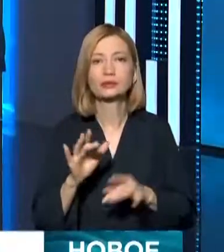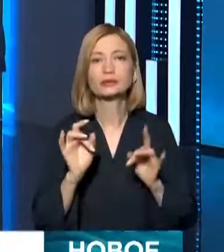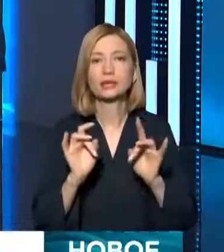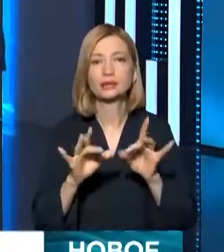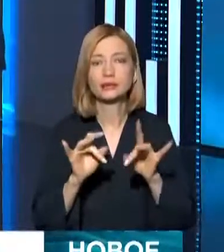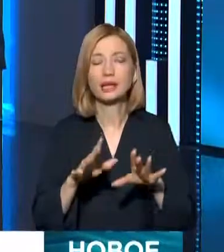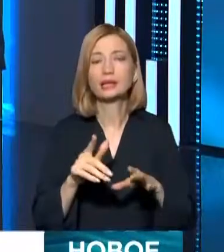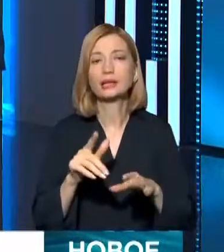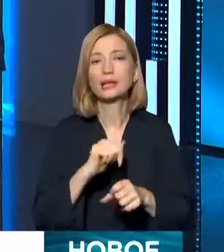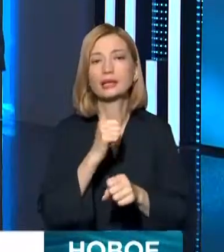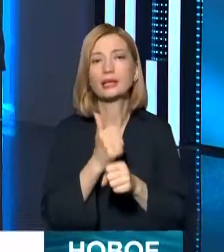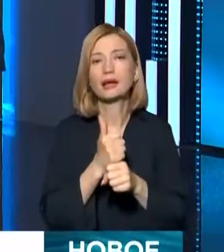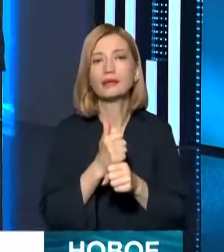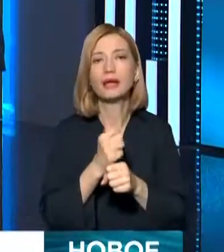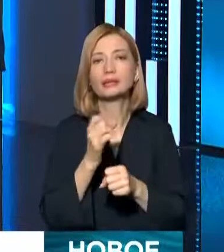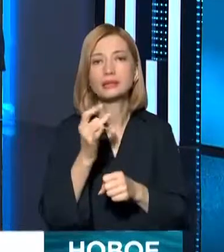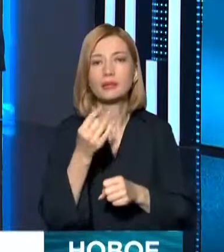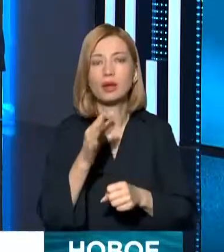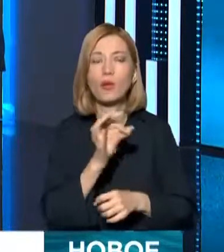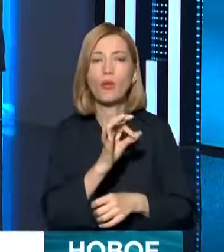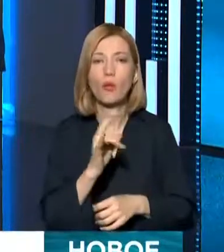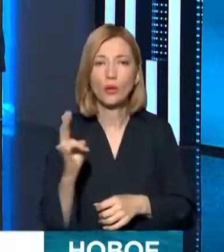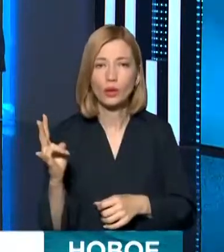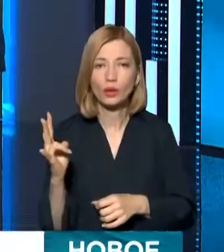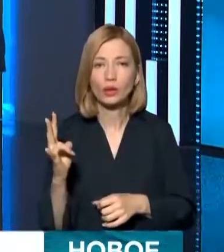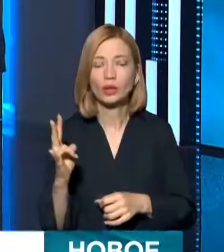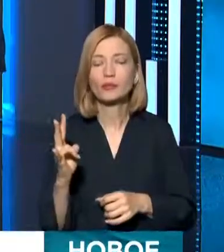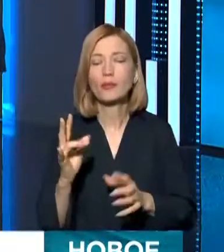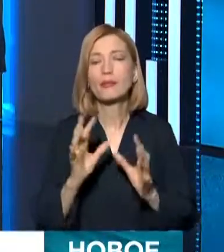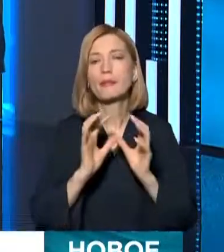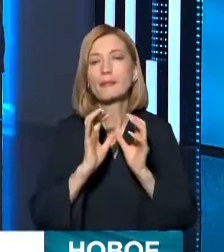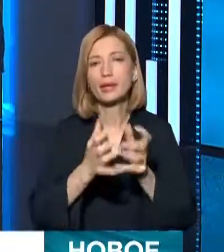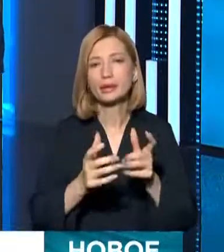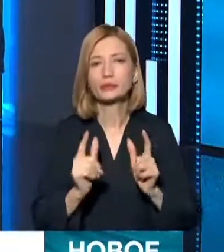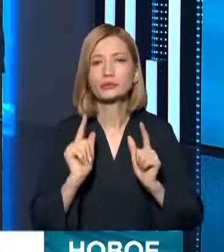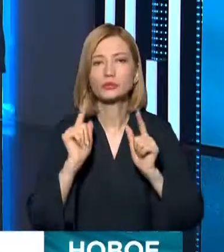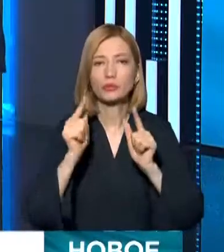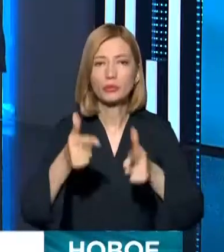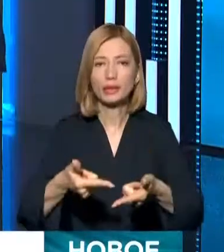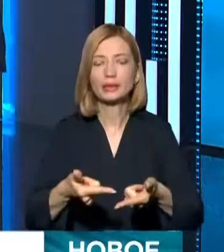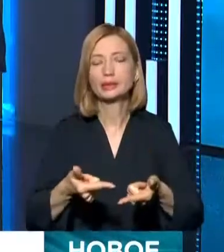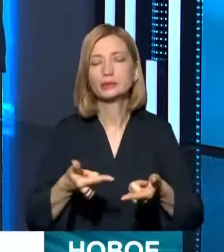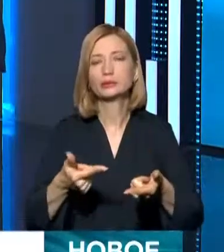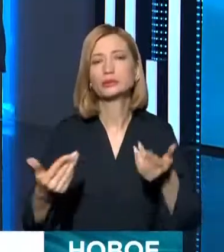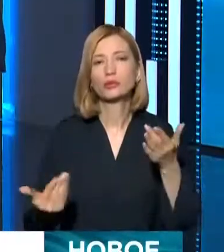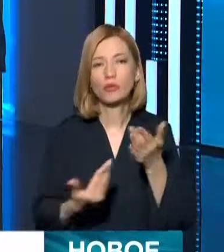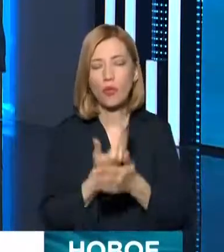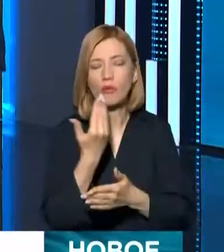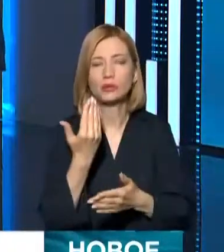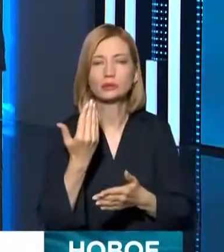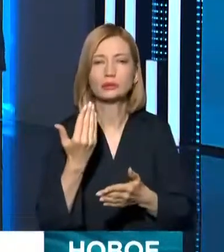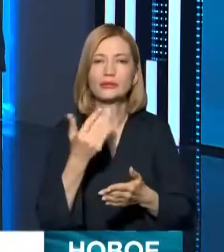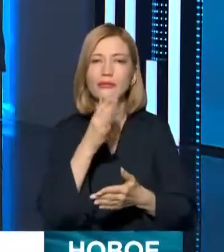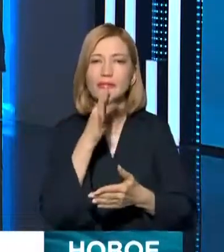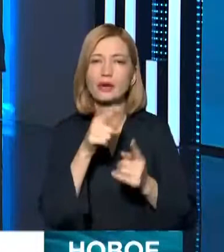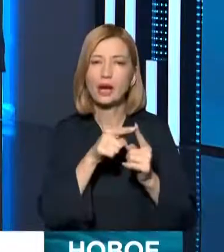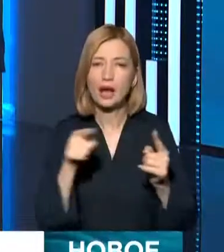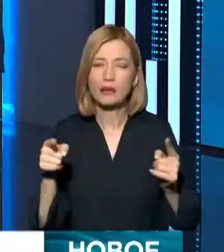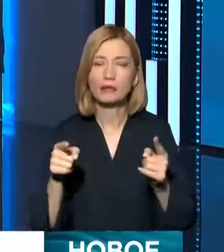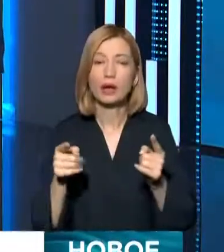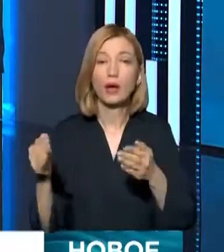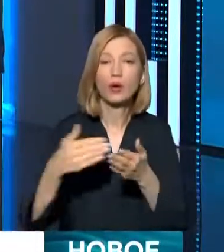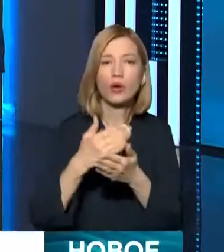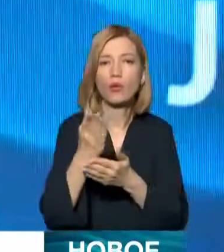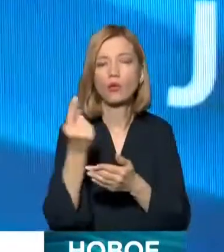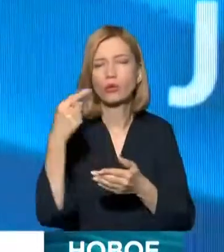Генассамблее ООН. Он сказал такие слова, очень знаменательные. «Мир вступил в новый период растущей геополитической конфронтации. Давно